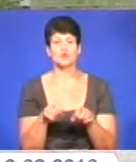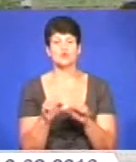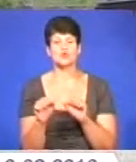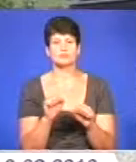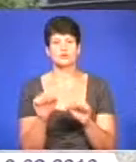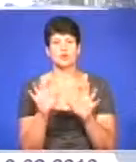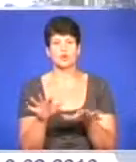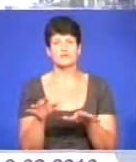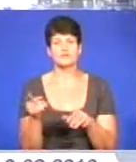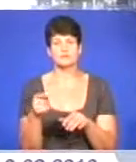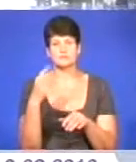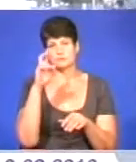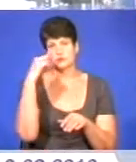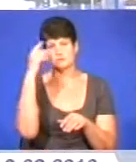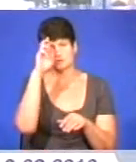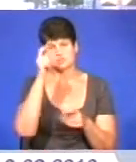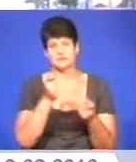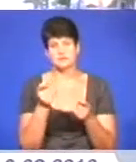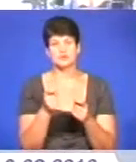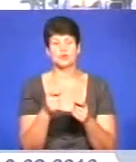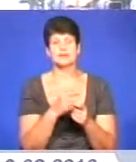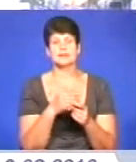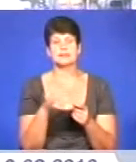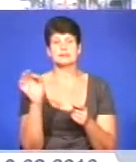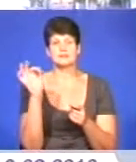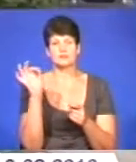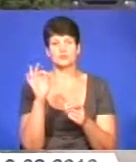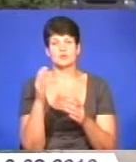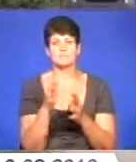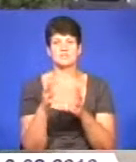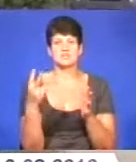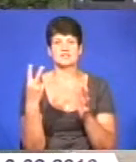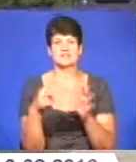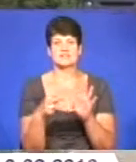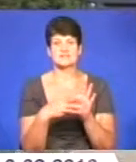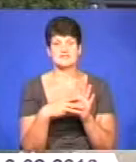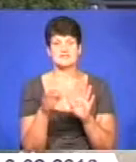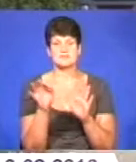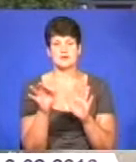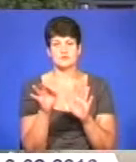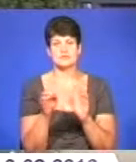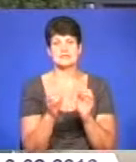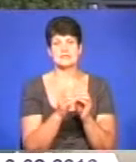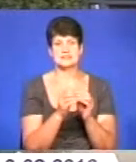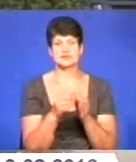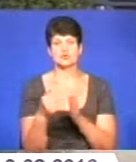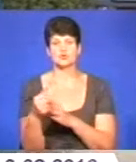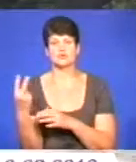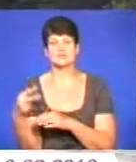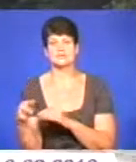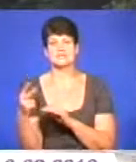обласної державної адміністрації, якщо температура повітря є вищою 28 градусів по Цельсію з 10 до